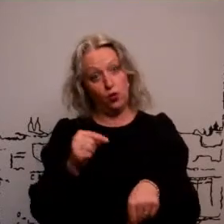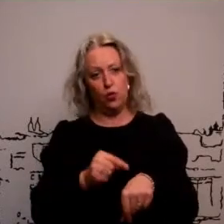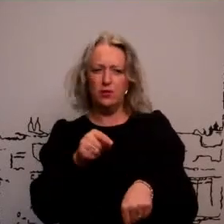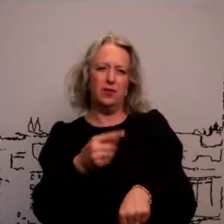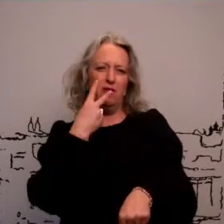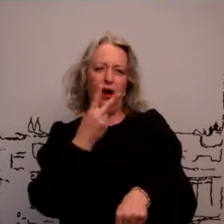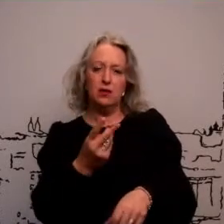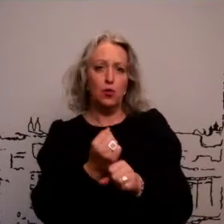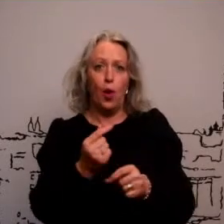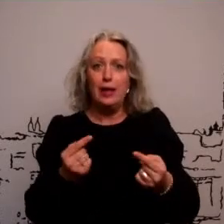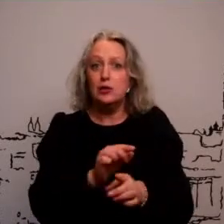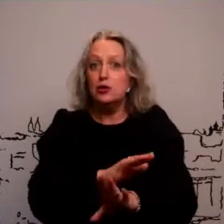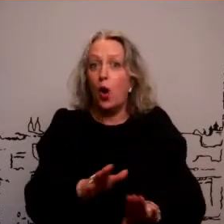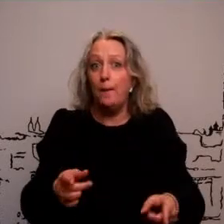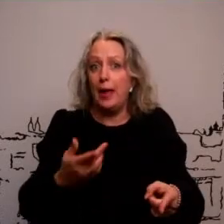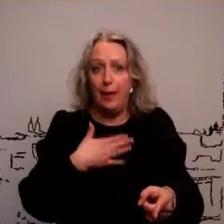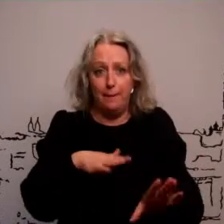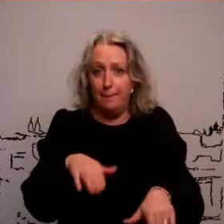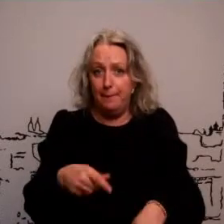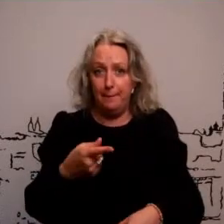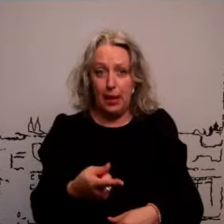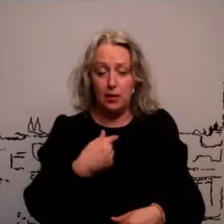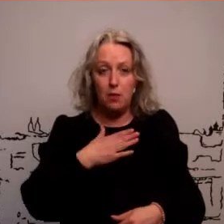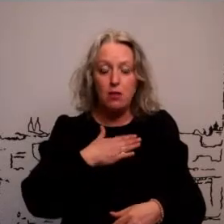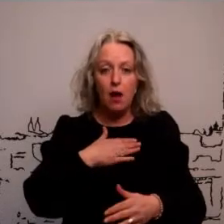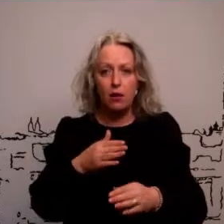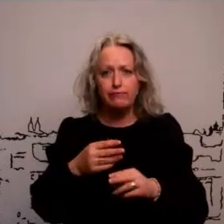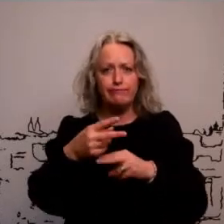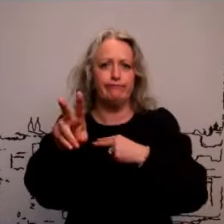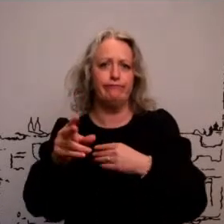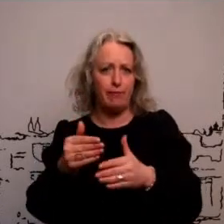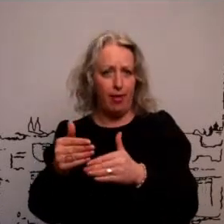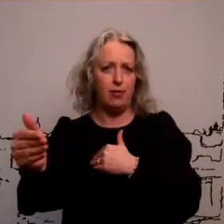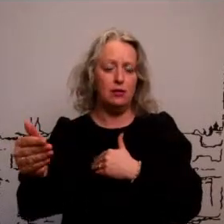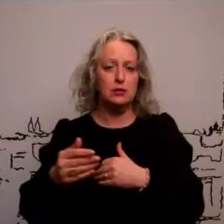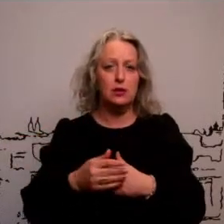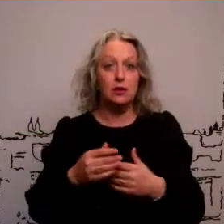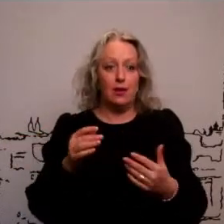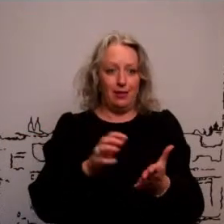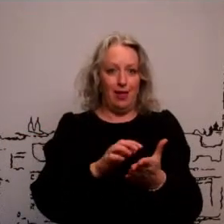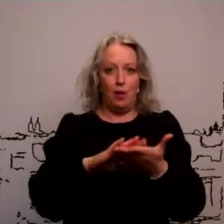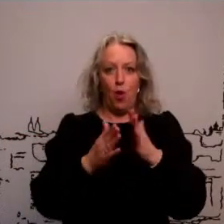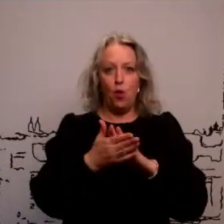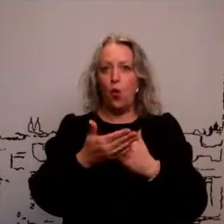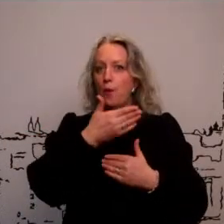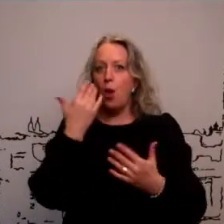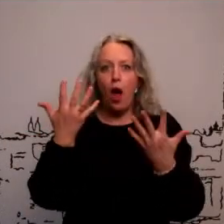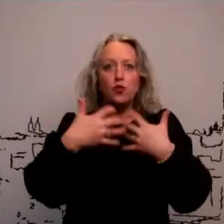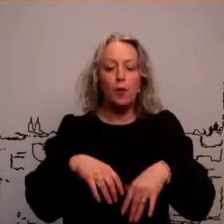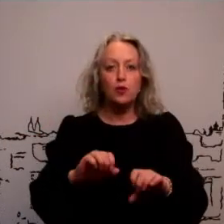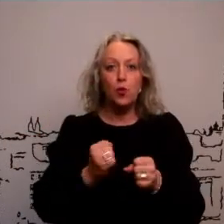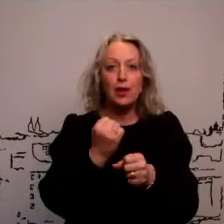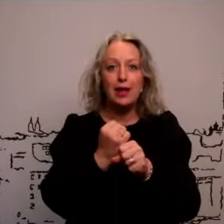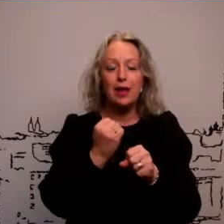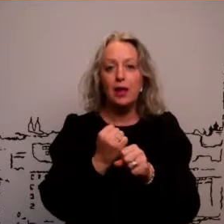sobi, ei meeldi, ma tahan edasi liikuda, siis sellises olukorras ei oleks automaatselt, kui inimene